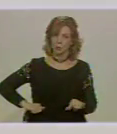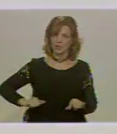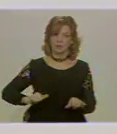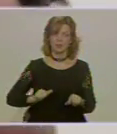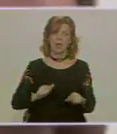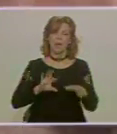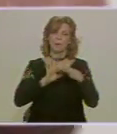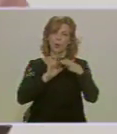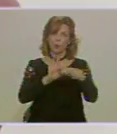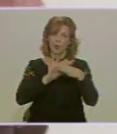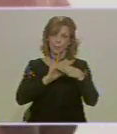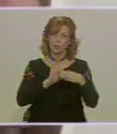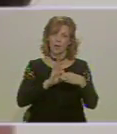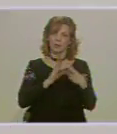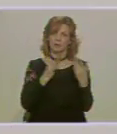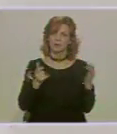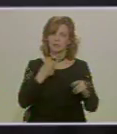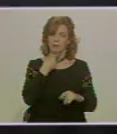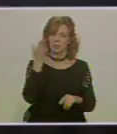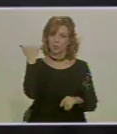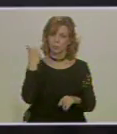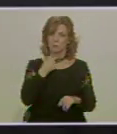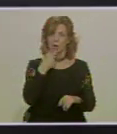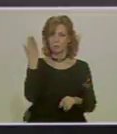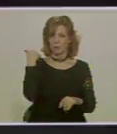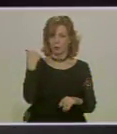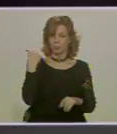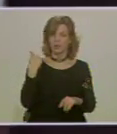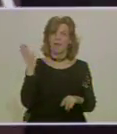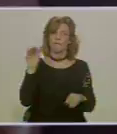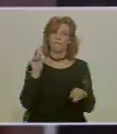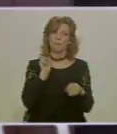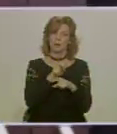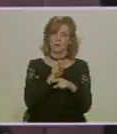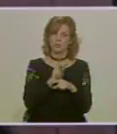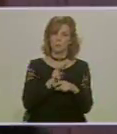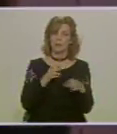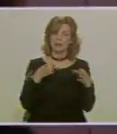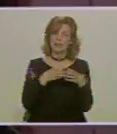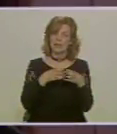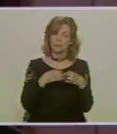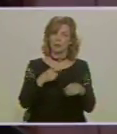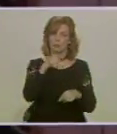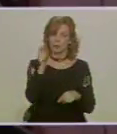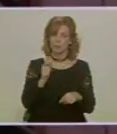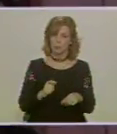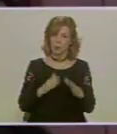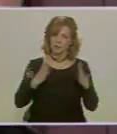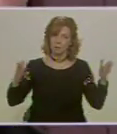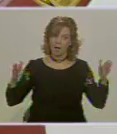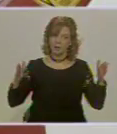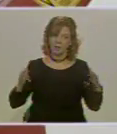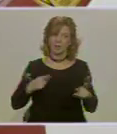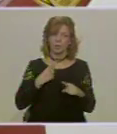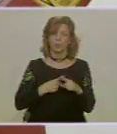Am colaborat și acum câțiva ani. Anul trecut am fost implicat în echipa de implementare a unui proiect grandios desfășurat